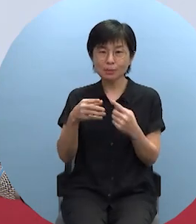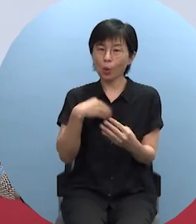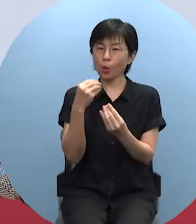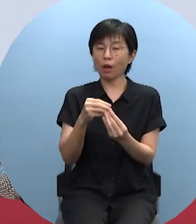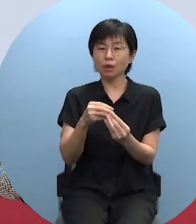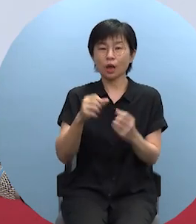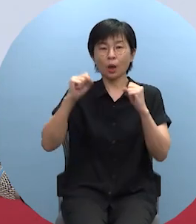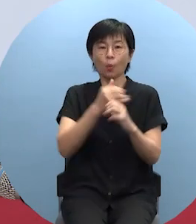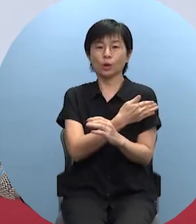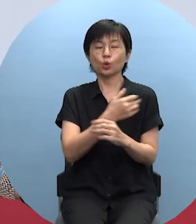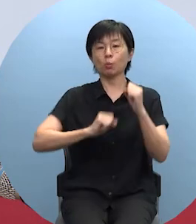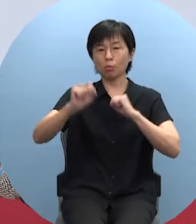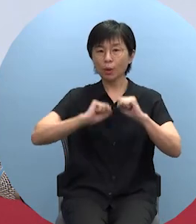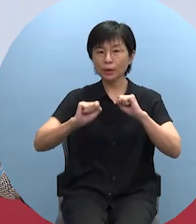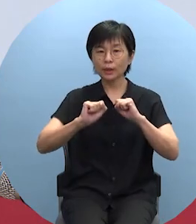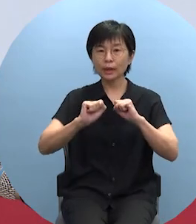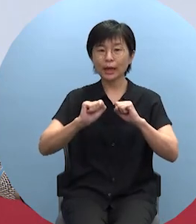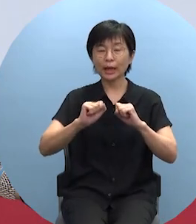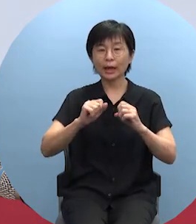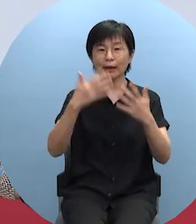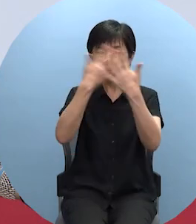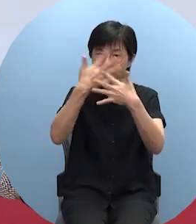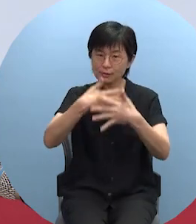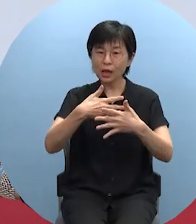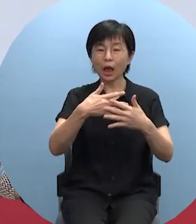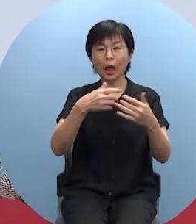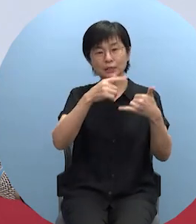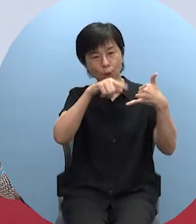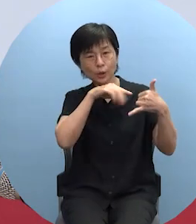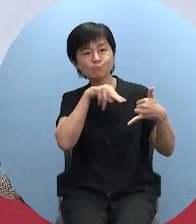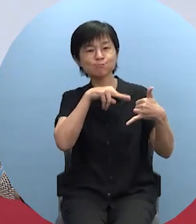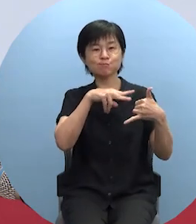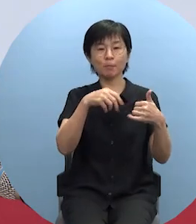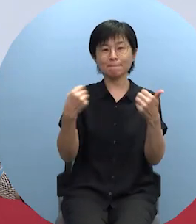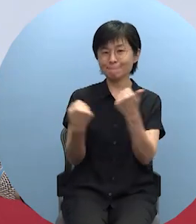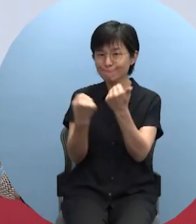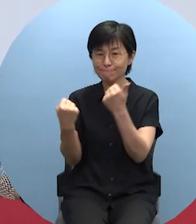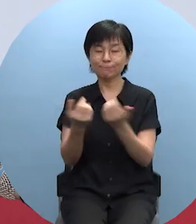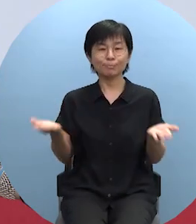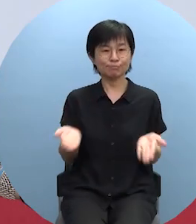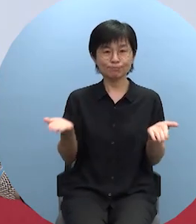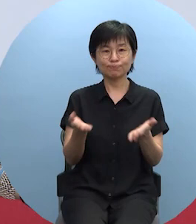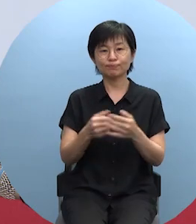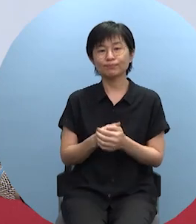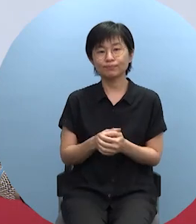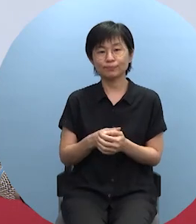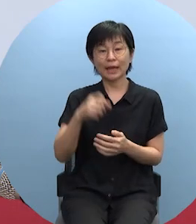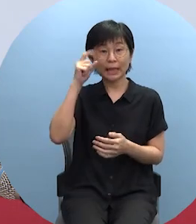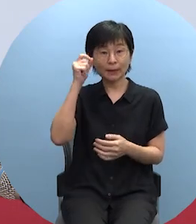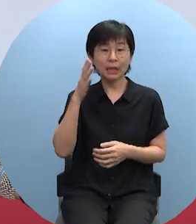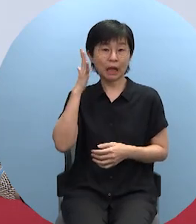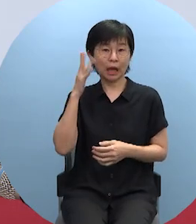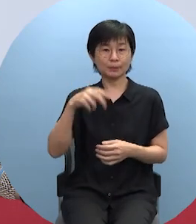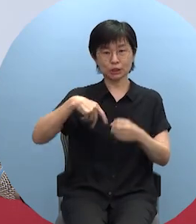的表現，透過電視、手機為各位打氣。尤其是男子足球